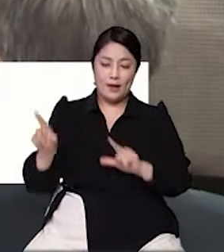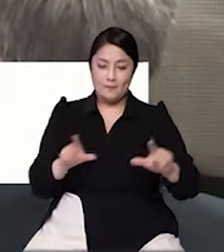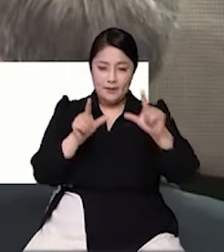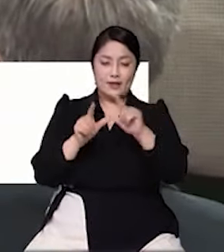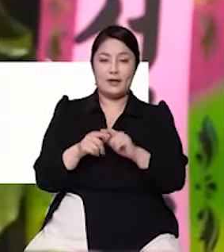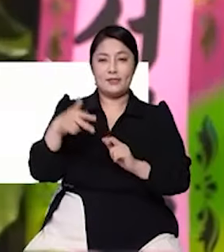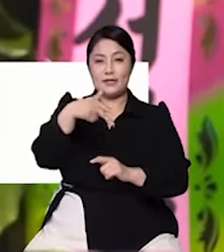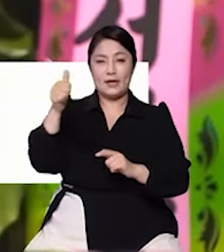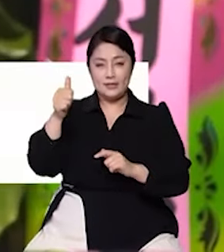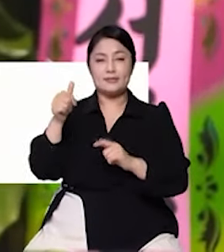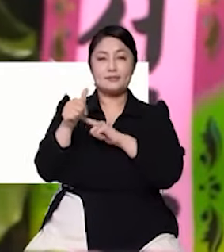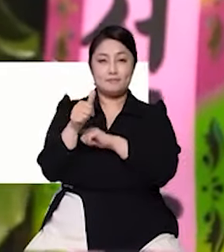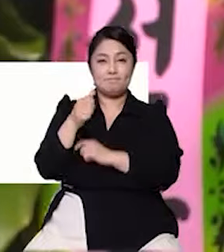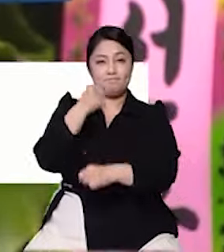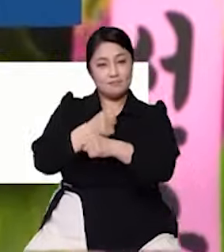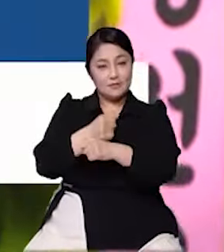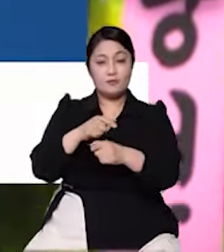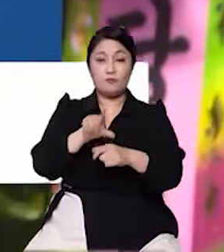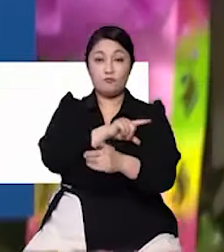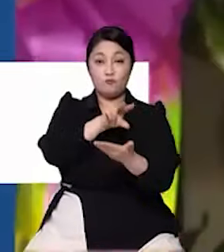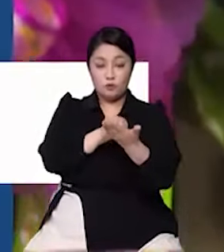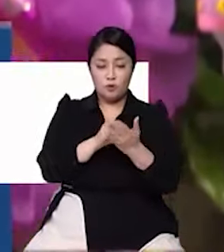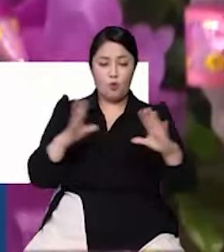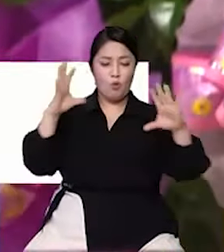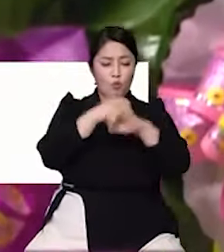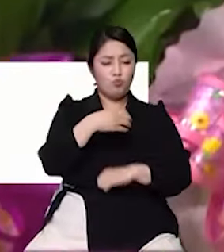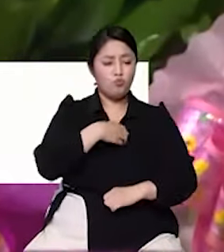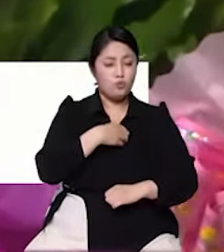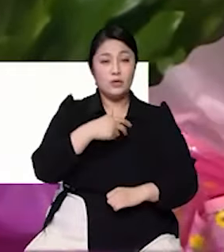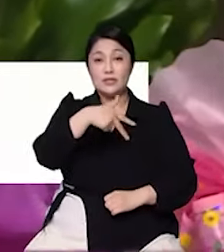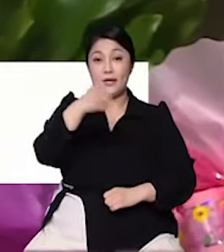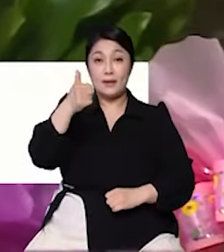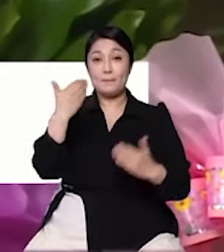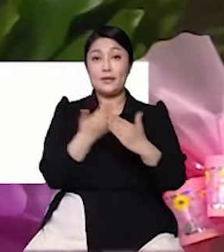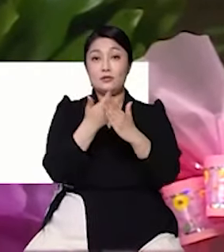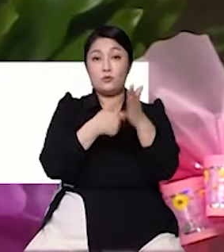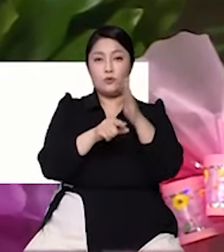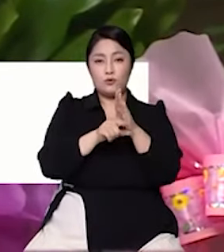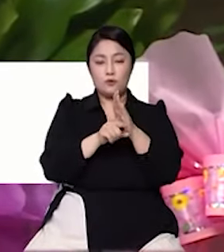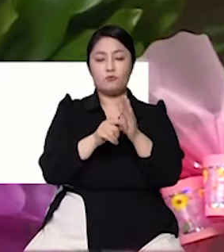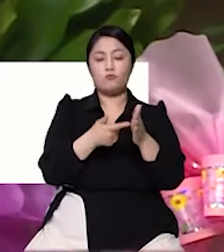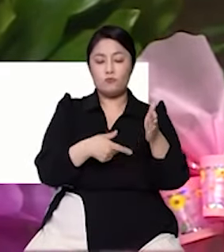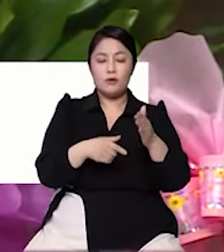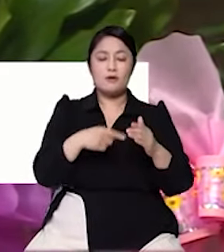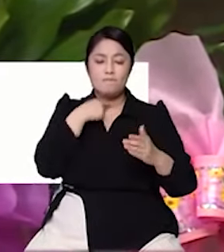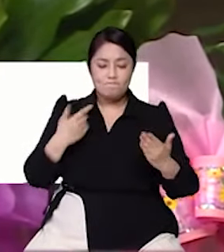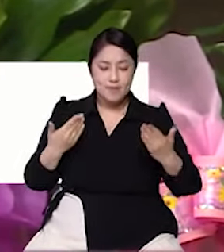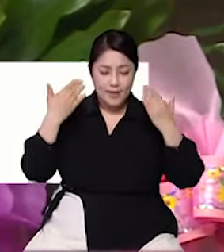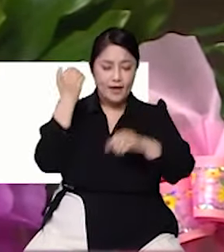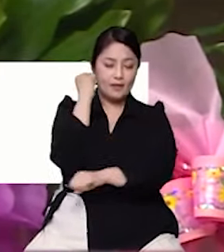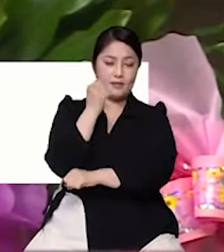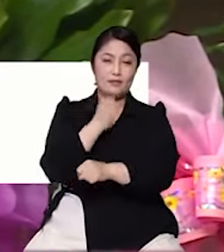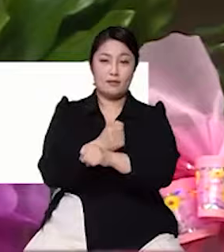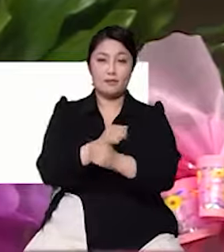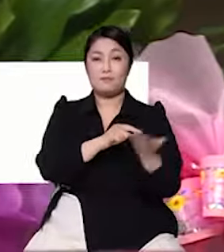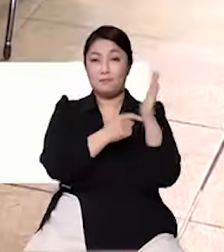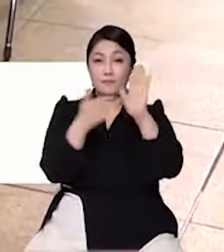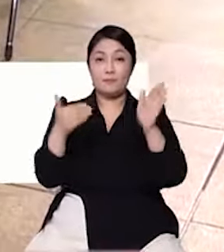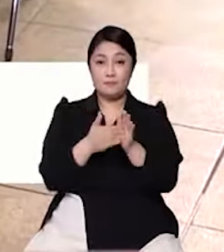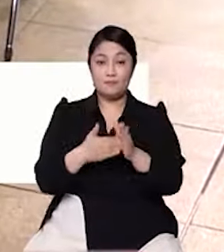슬로건으로 출마 기자회견을 갖고 콤 엘 위기를 겪고 있는 장흥에 발전과 도약을 위해 혼신 하게 따고 출사표를